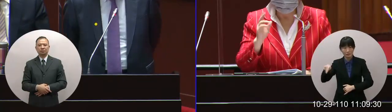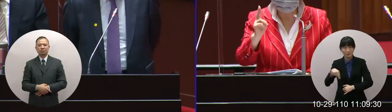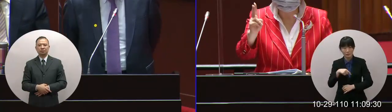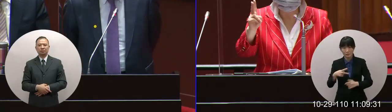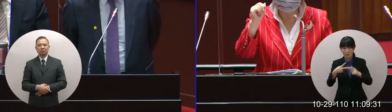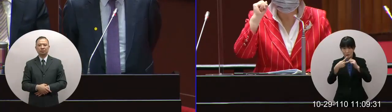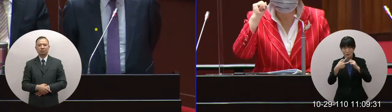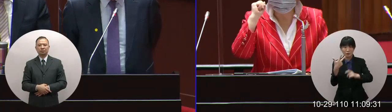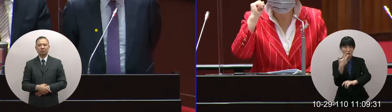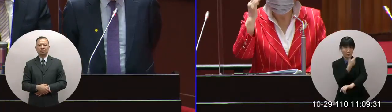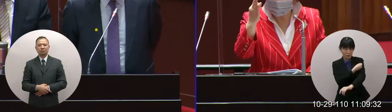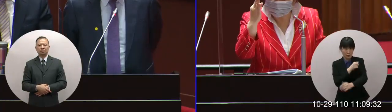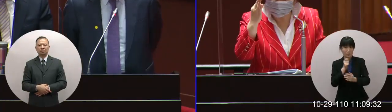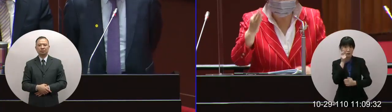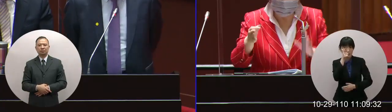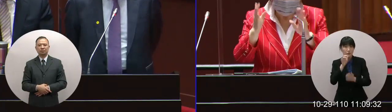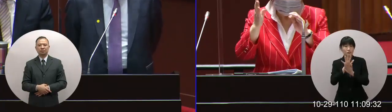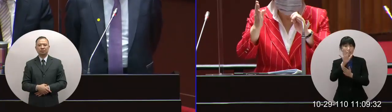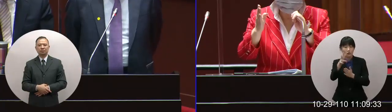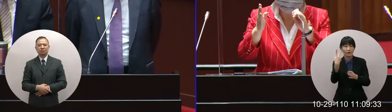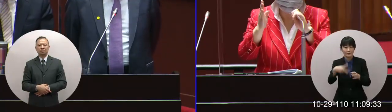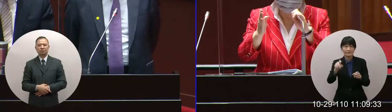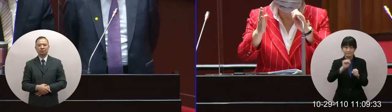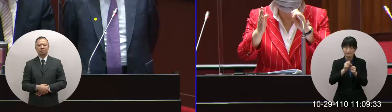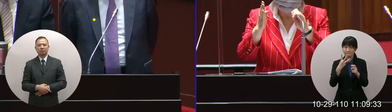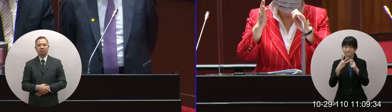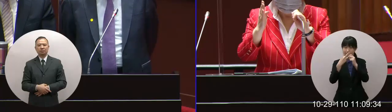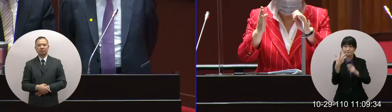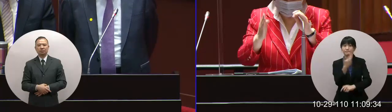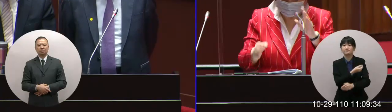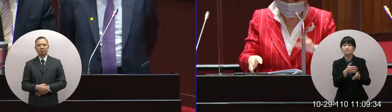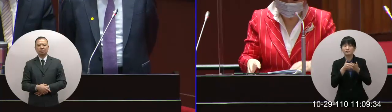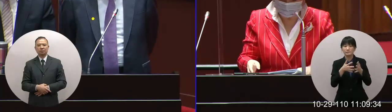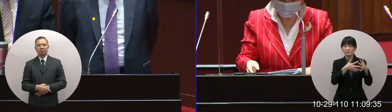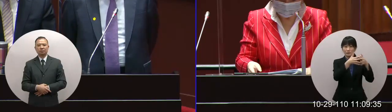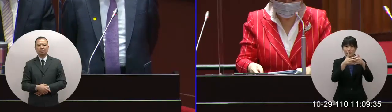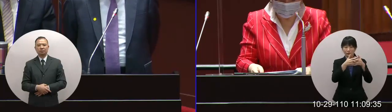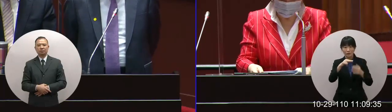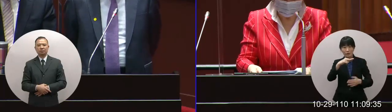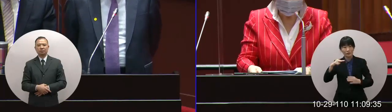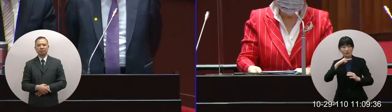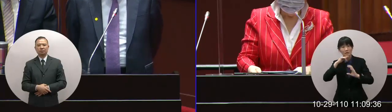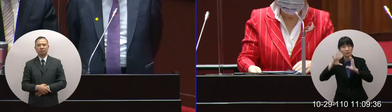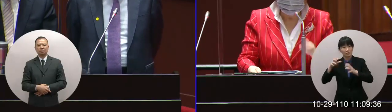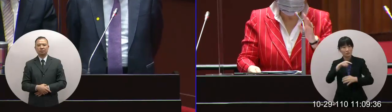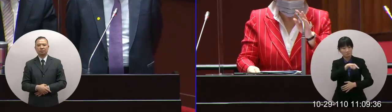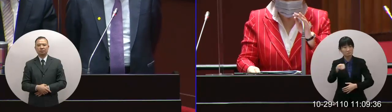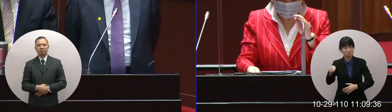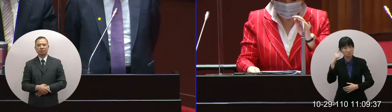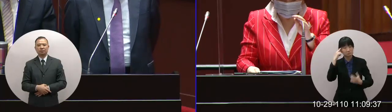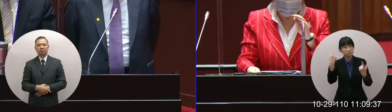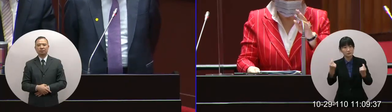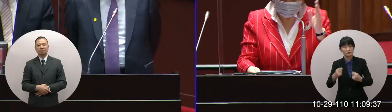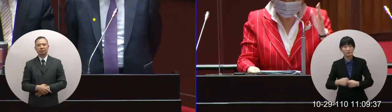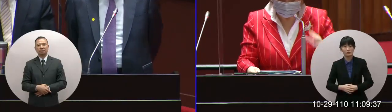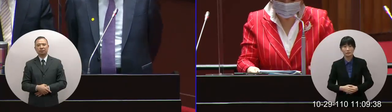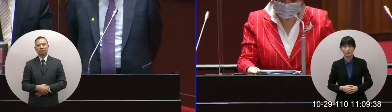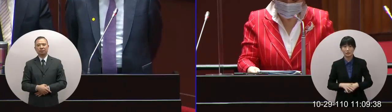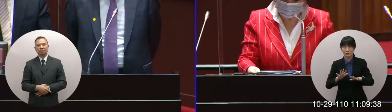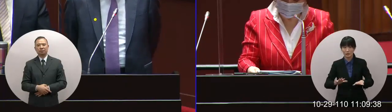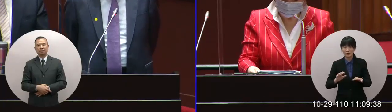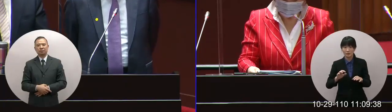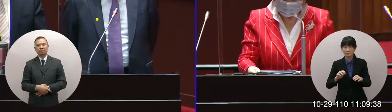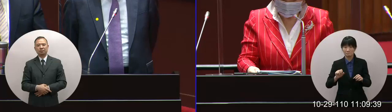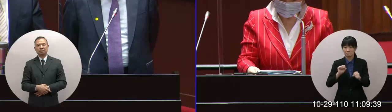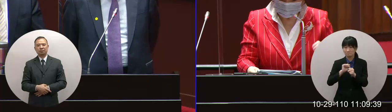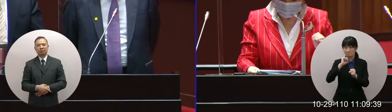后追加第三剂。第三剂，这个是美国、英国的这个做法。对于加强剂、第三剂